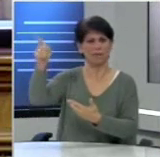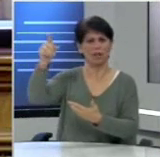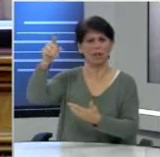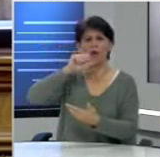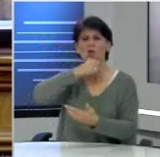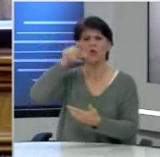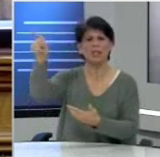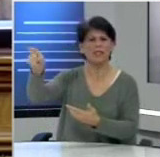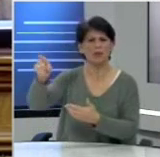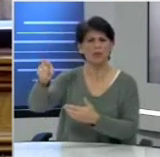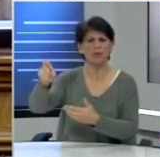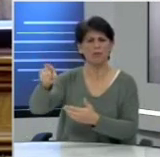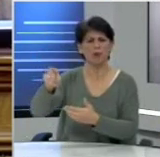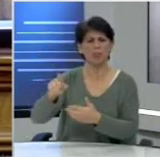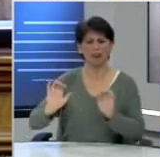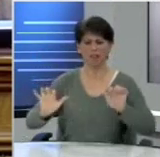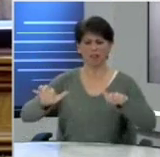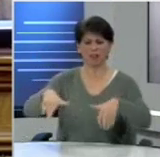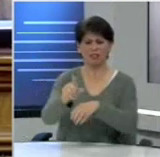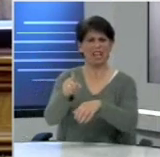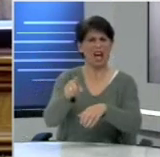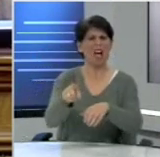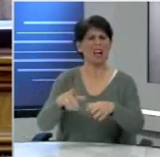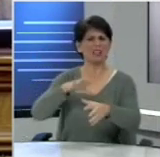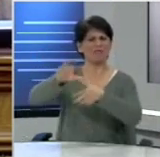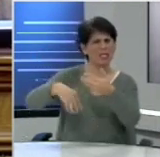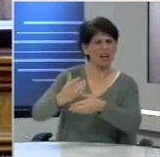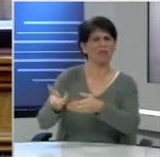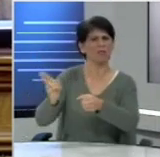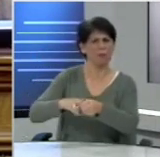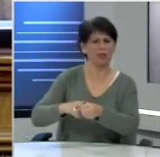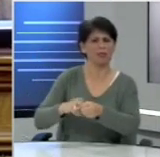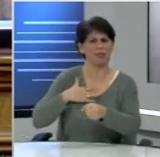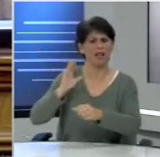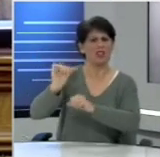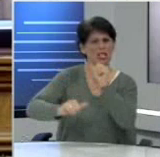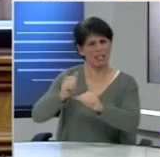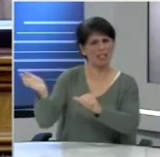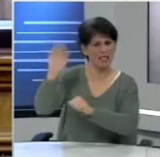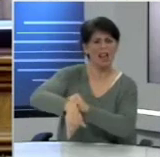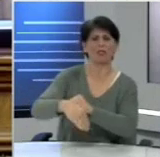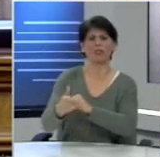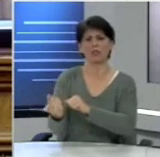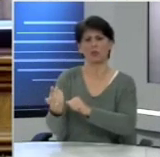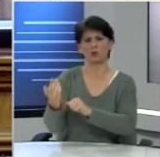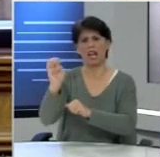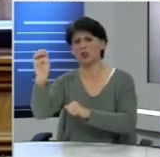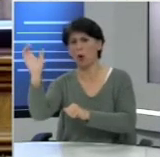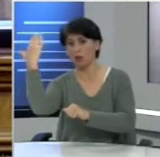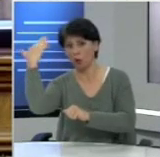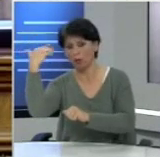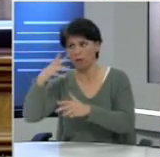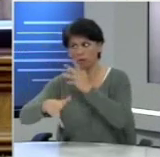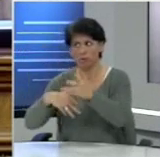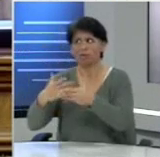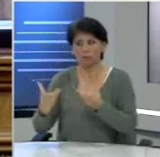Και με συμβάντα αρνητικά όπως τους δύο αξιωματικούς που βρέθηκαν και συνελήφθησαν στον Εύρο